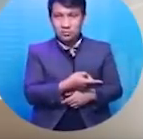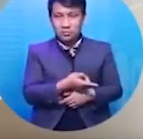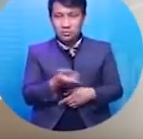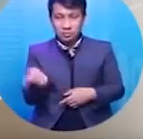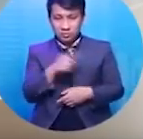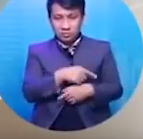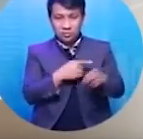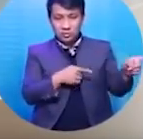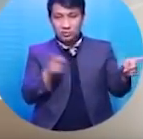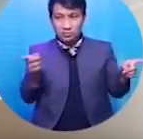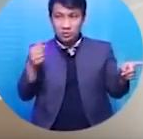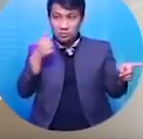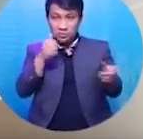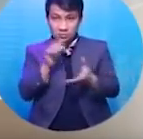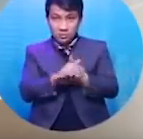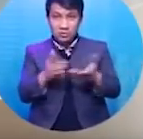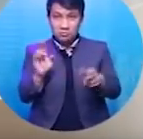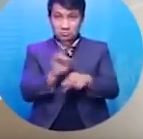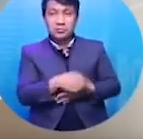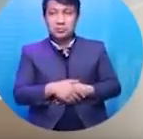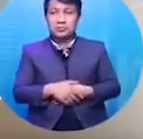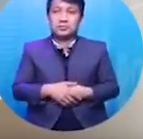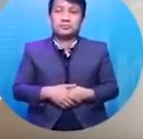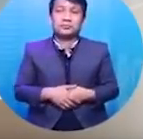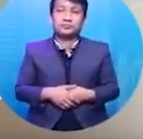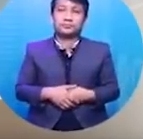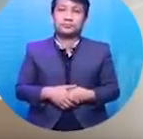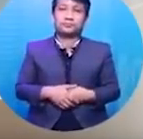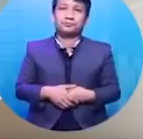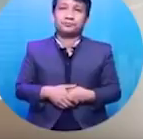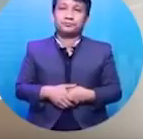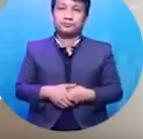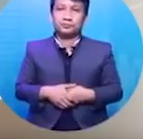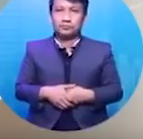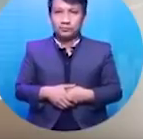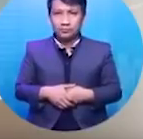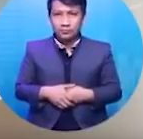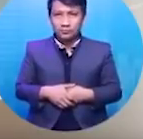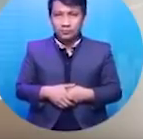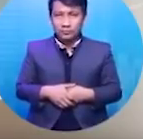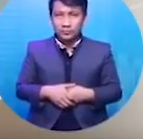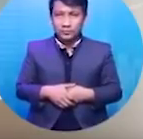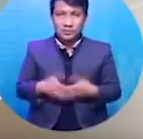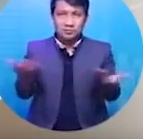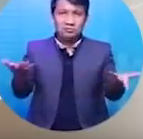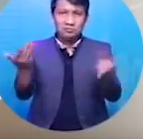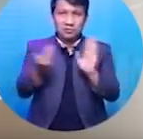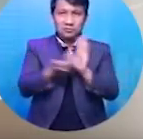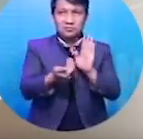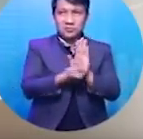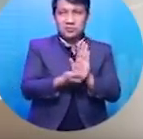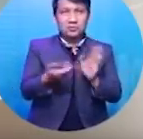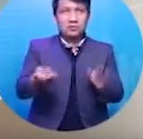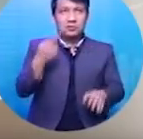ito ng droga. Sabi po ni Mrs. itong si Mister. Doon po kasi, wala naman po ang evidensya. Evidensya, okay. Sa